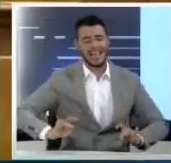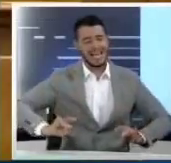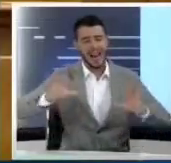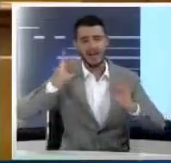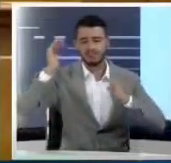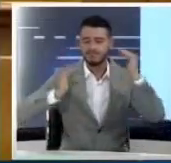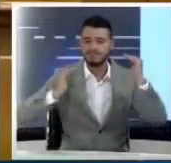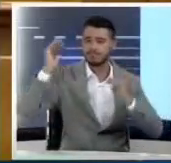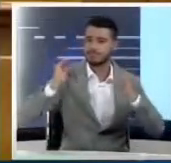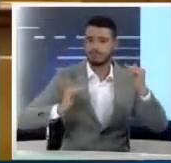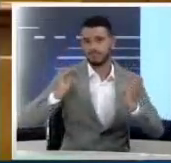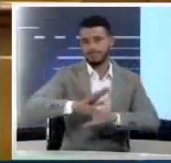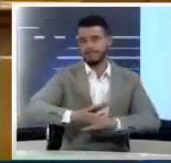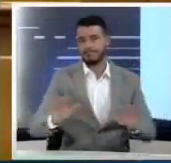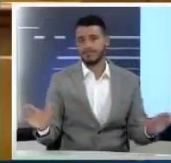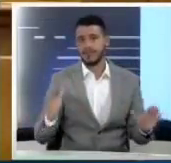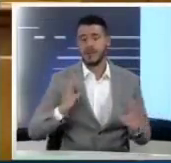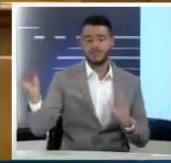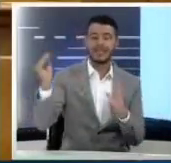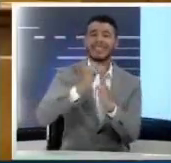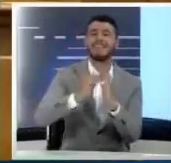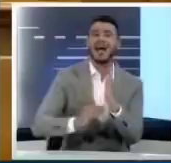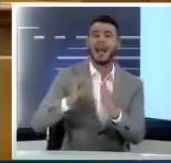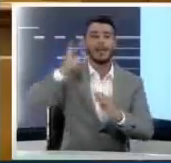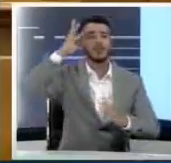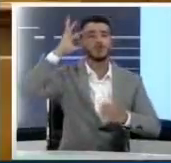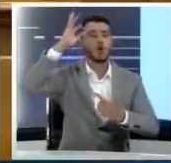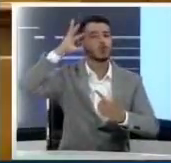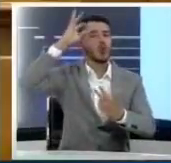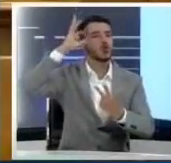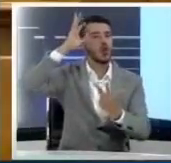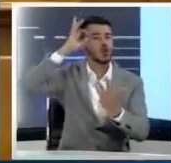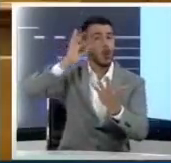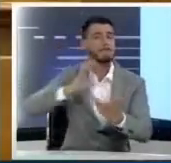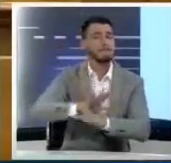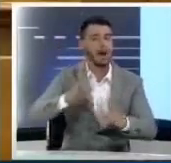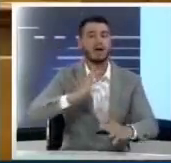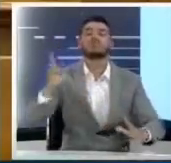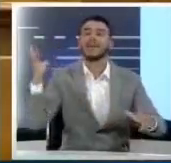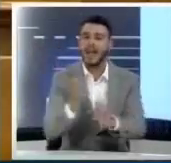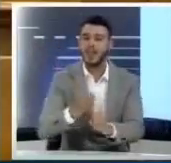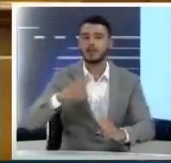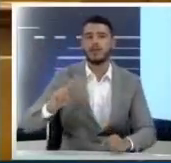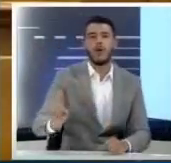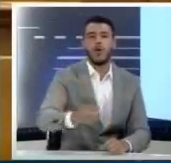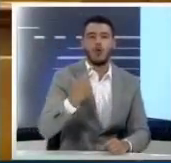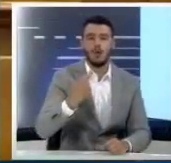καθαρό διάδρομο. Άρα τα βάλαμε τα κριτήρια από πριν και τα κερδίσαμε αυτά τα κριτήρια το